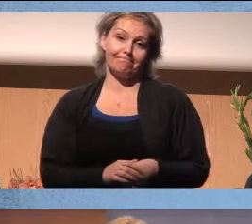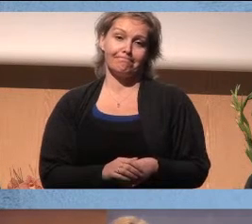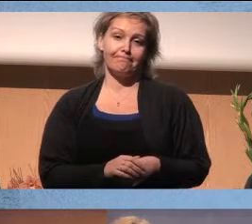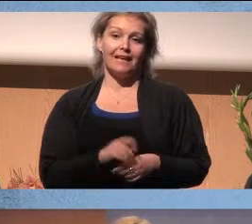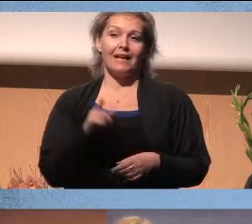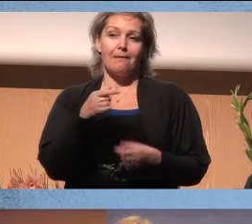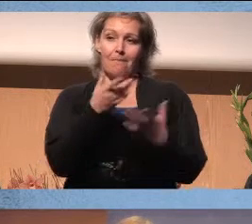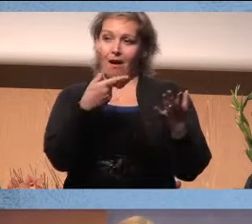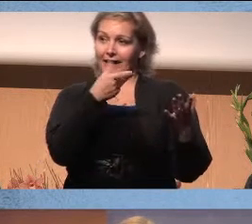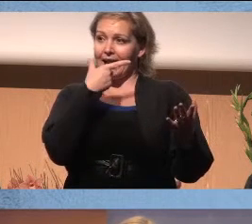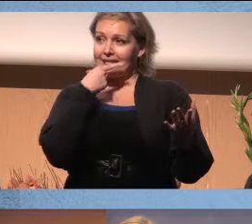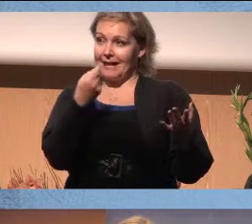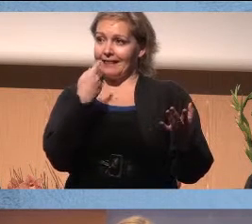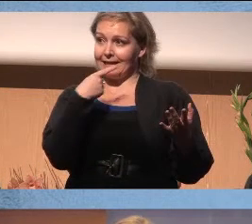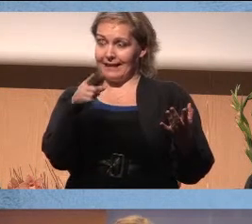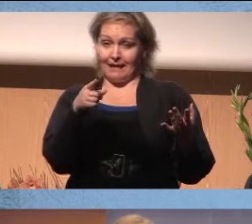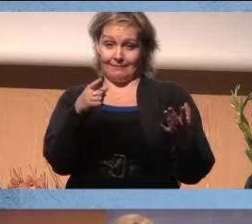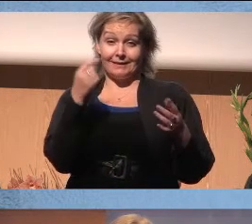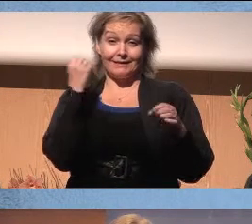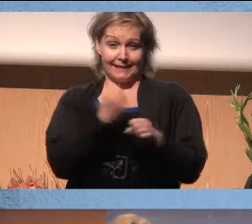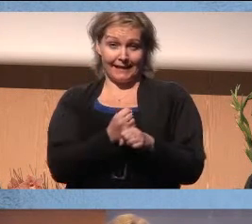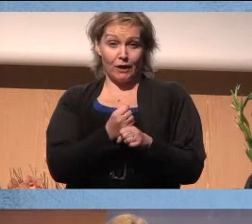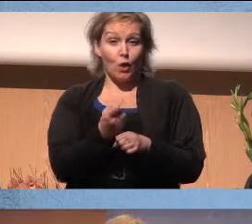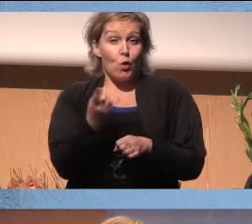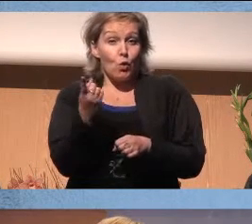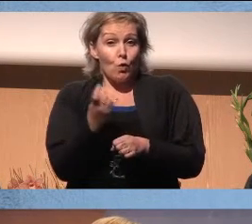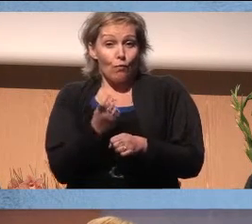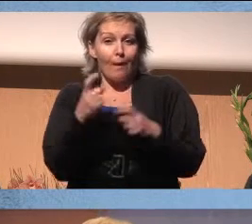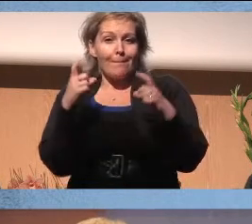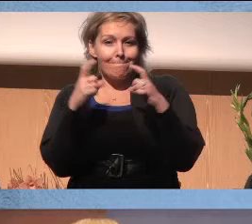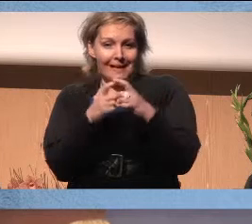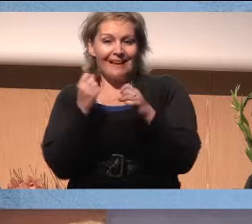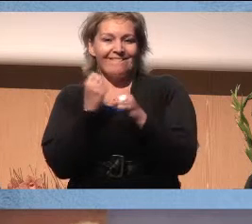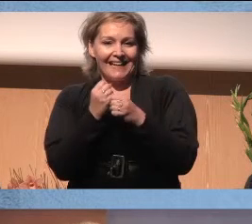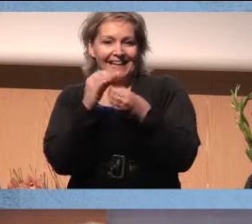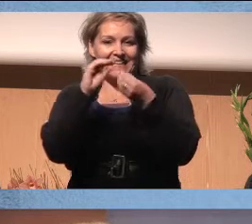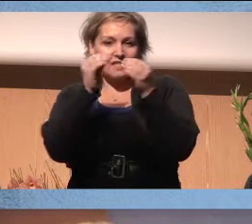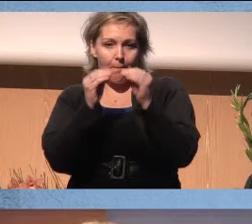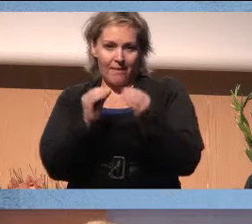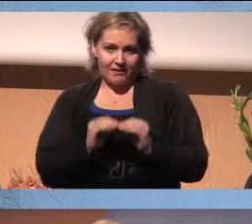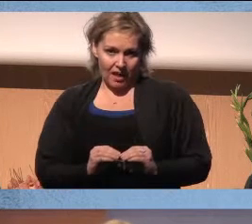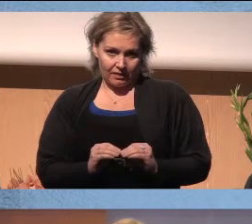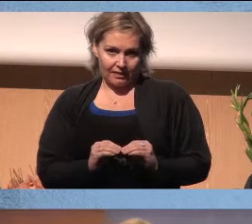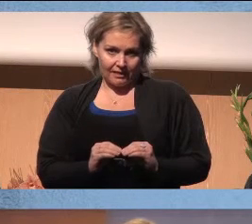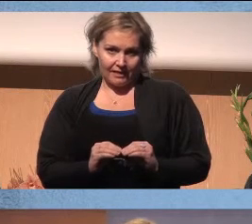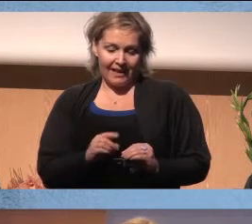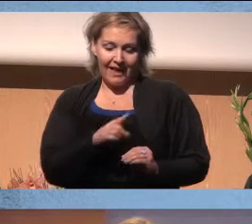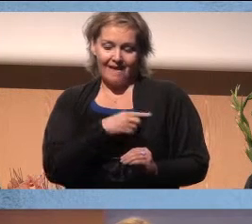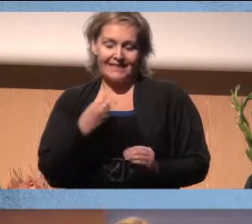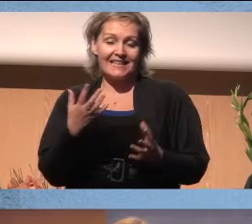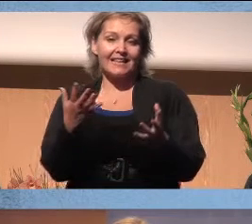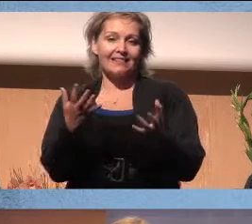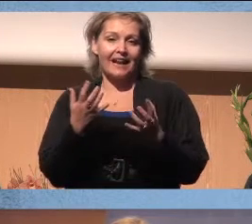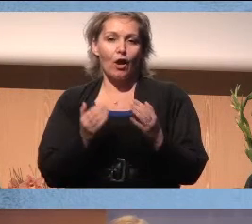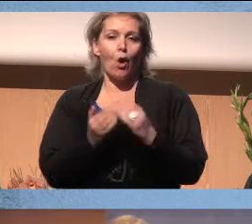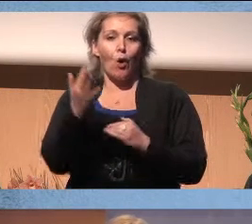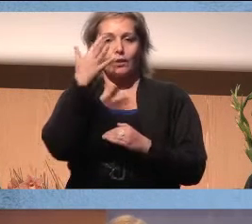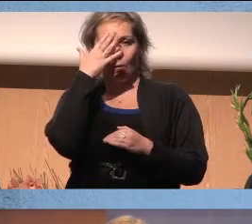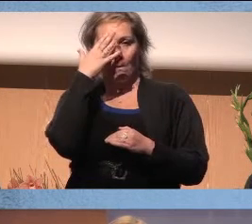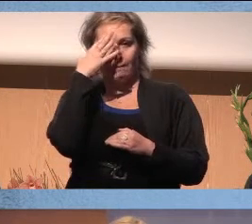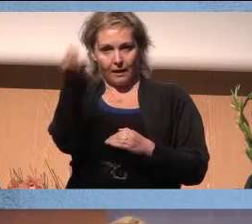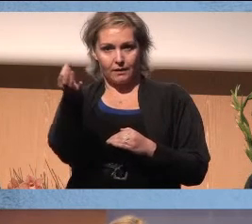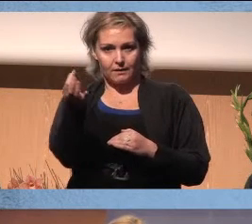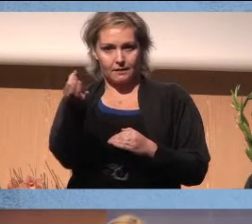Dette kjenner mange av dere igjen i, helt sikkert. Utfordringsbildet er sammensatt. Vi trenger økt